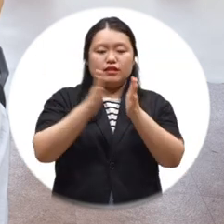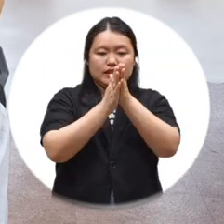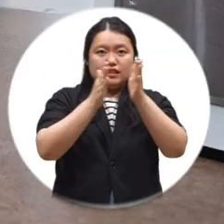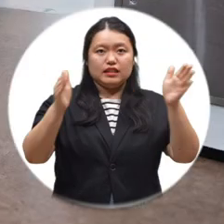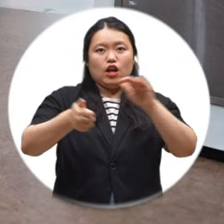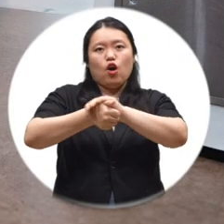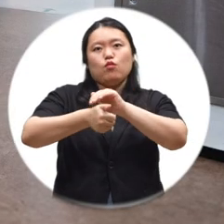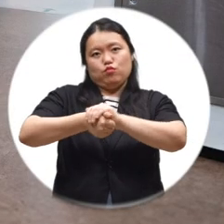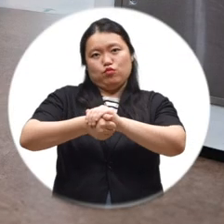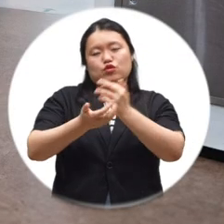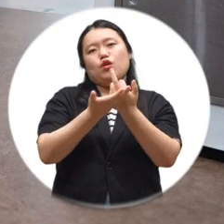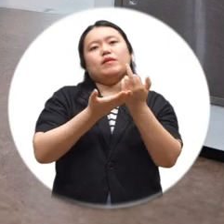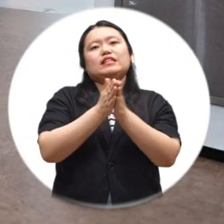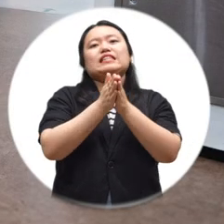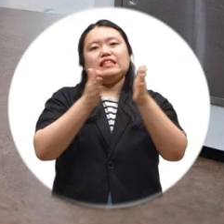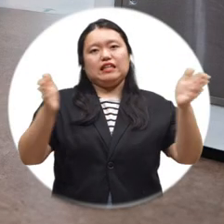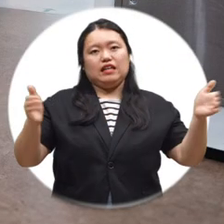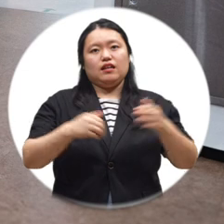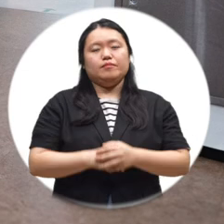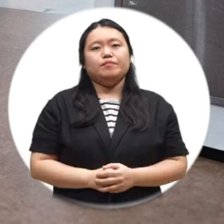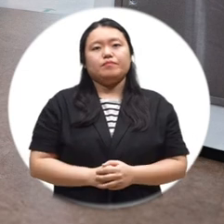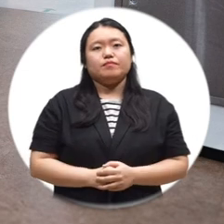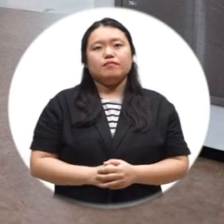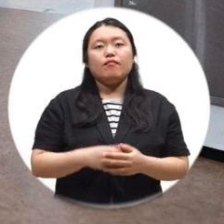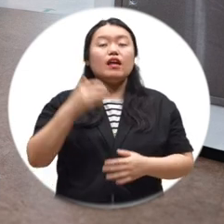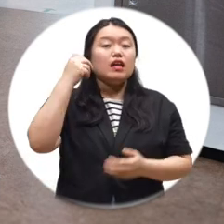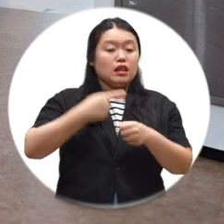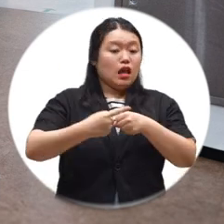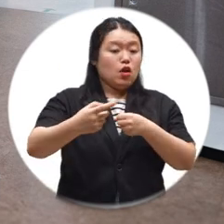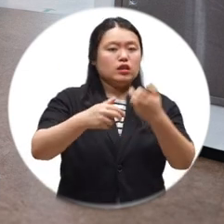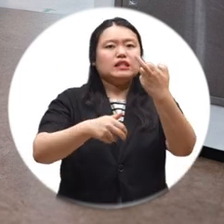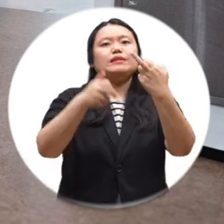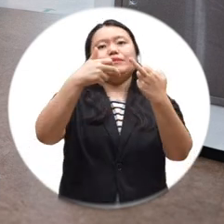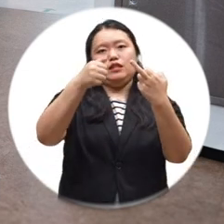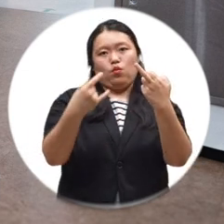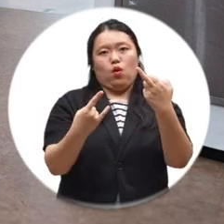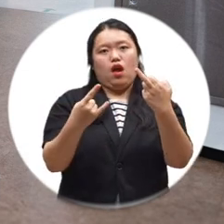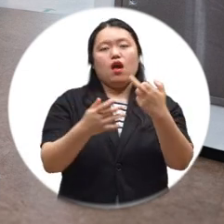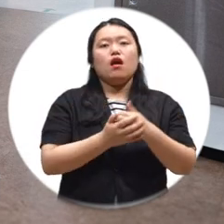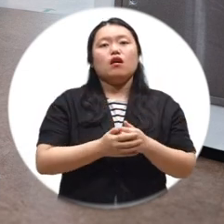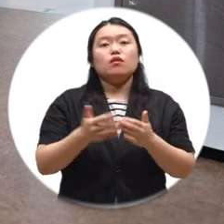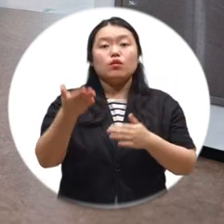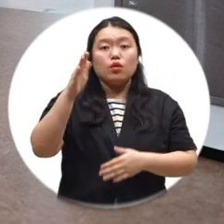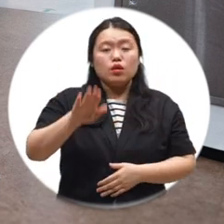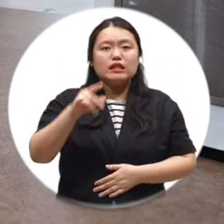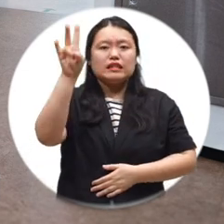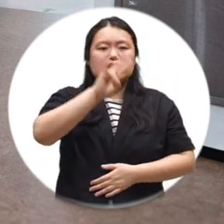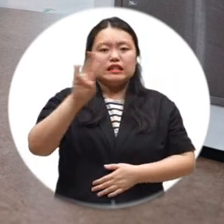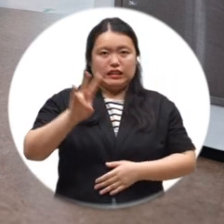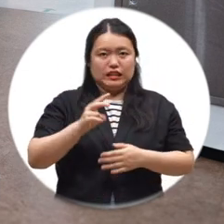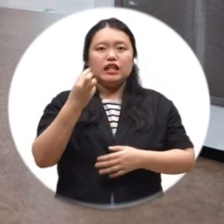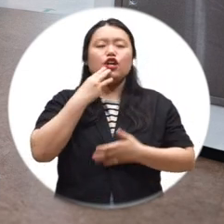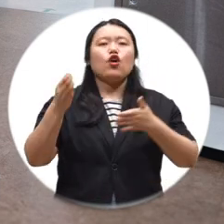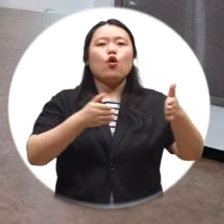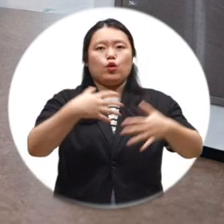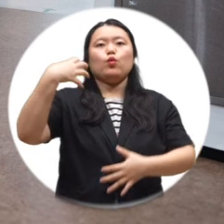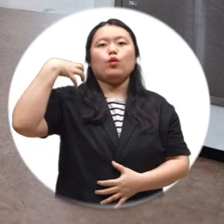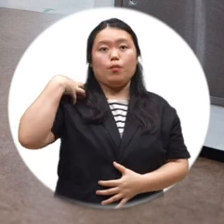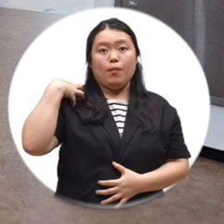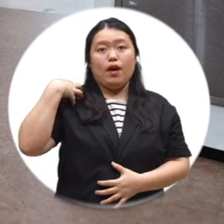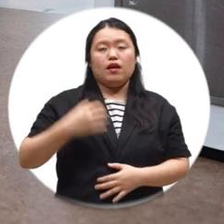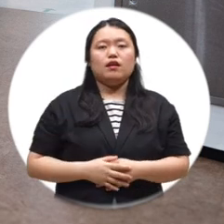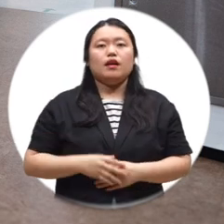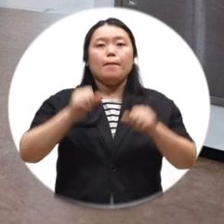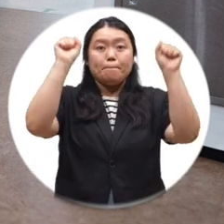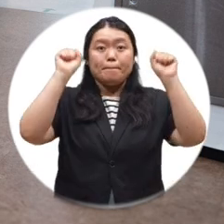열립니다. 내년이면 17회째를 맞는 대회는 해양수산부와 경기도, 시흥시가 주최하는 대회인데요.